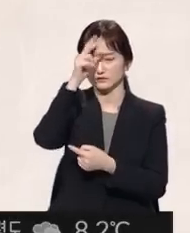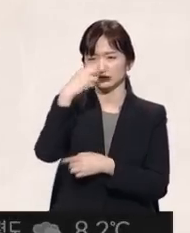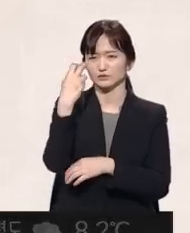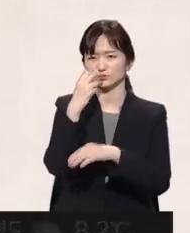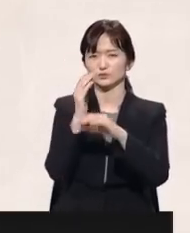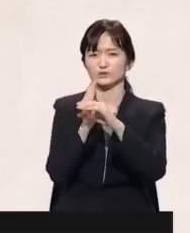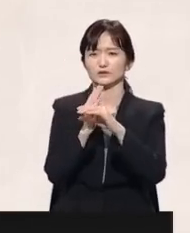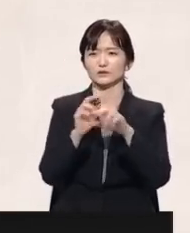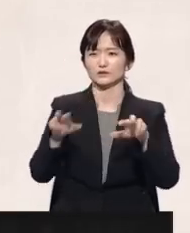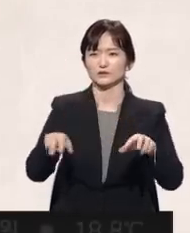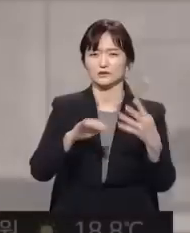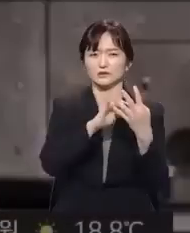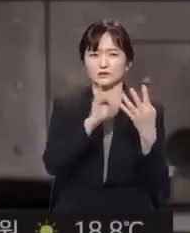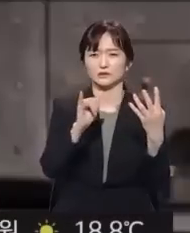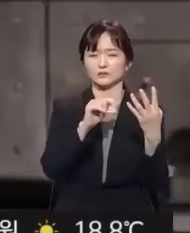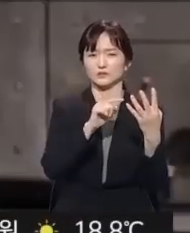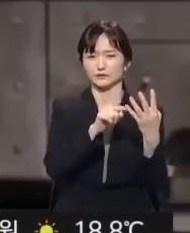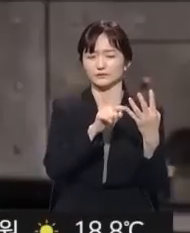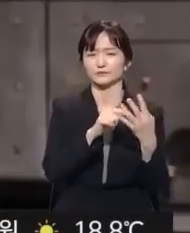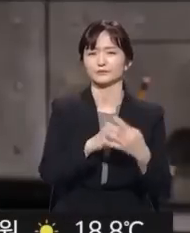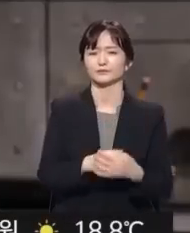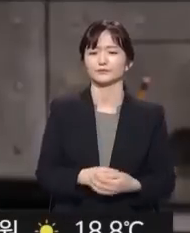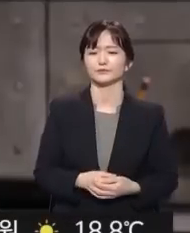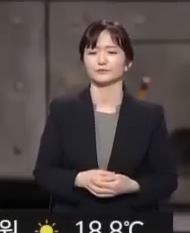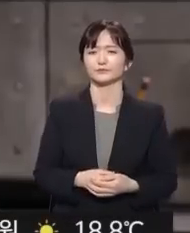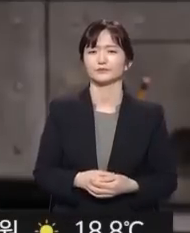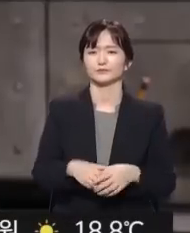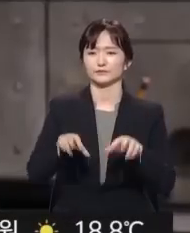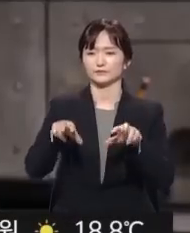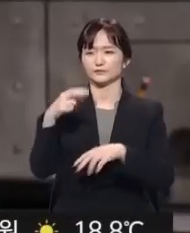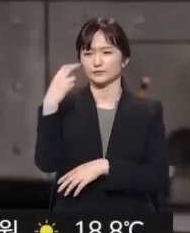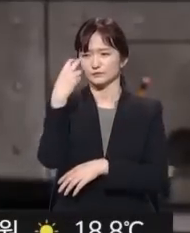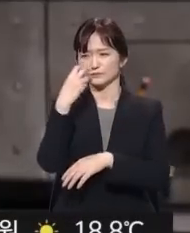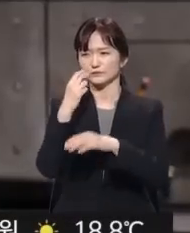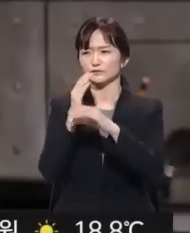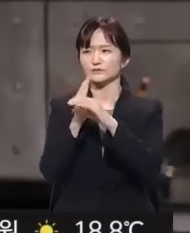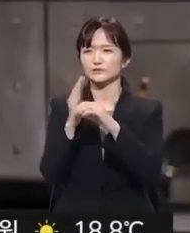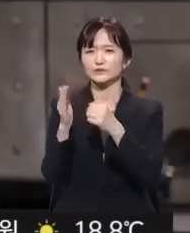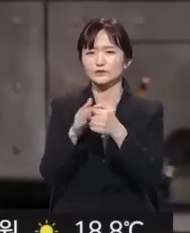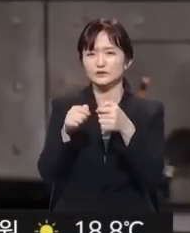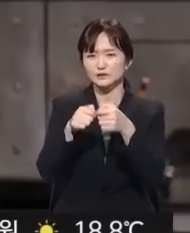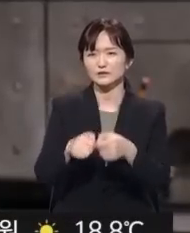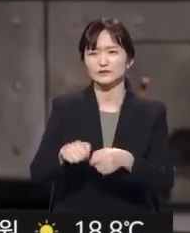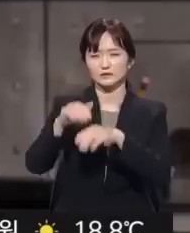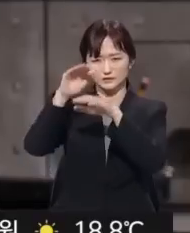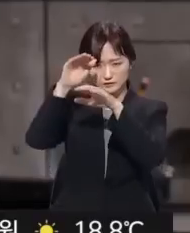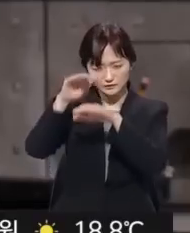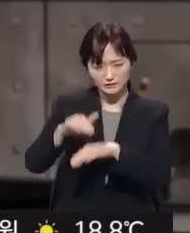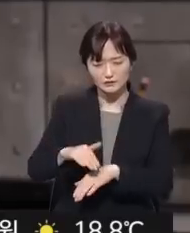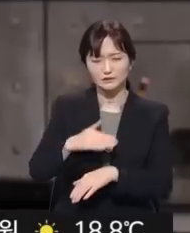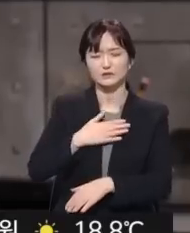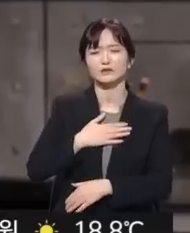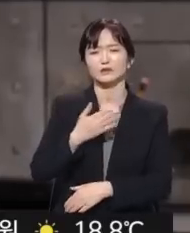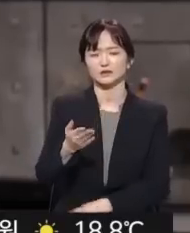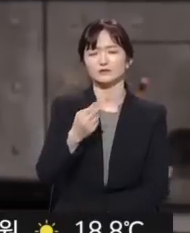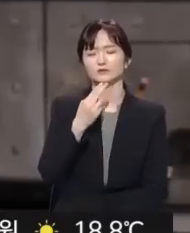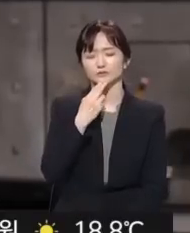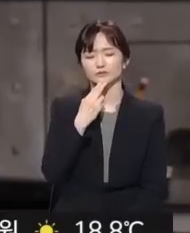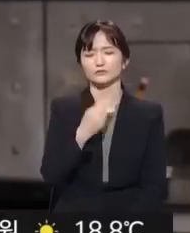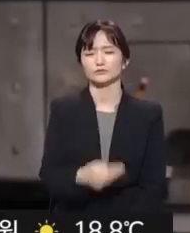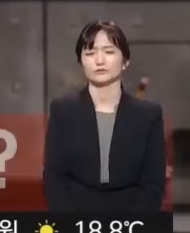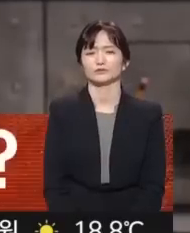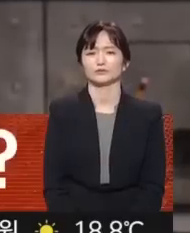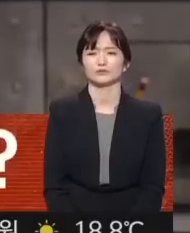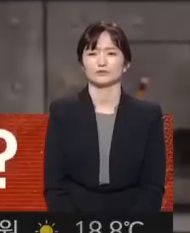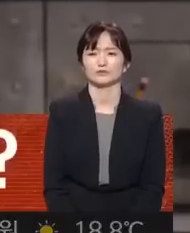중입니다 4명이 지금 문제가 되고 있고 다만 현재 수사 중이라서 자세한 상황까지 이런 것들은 알려줄 수 없다는게 경찰 입장입니다